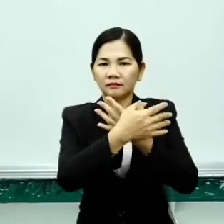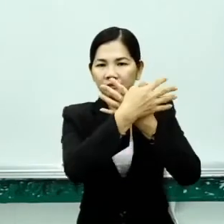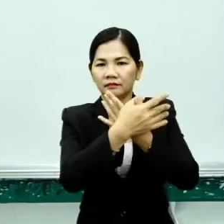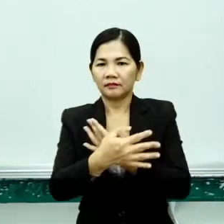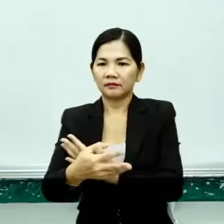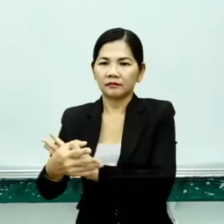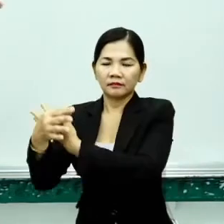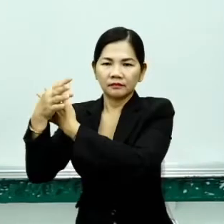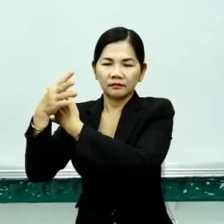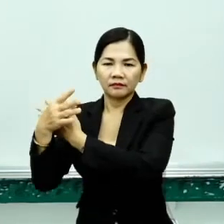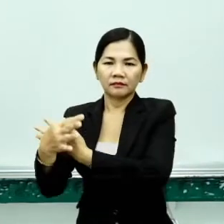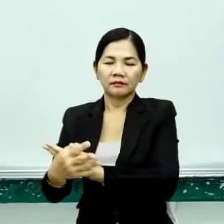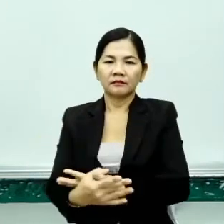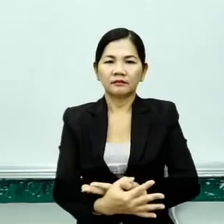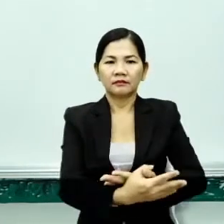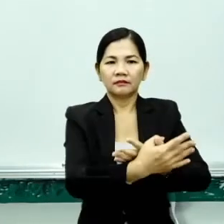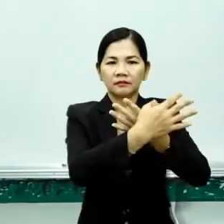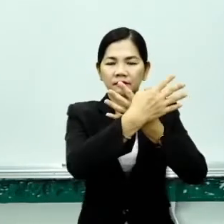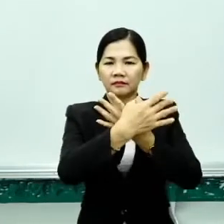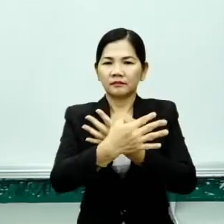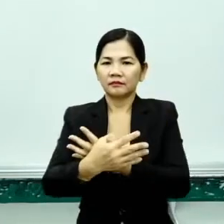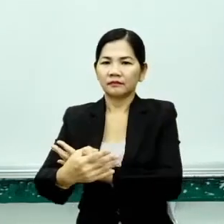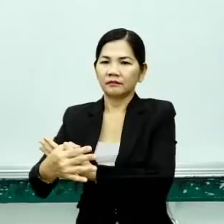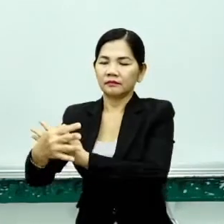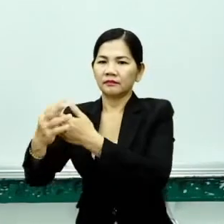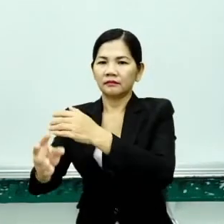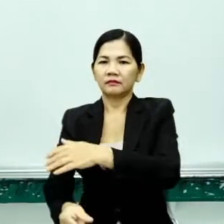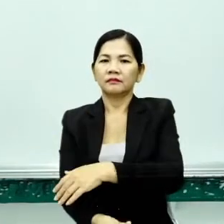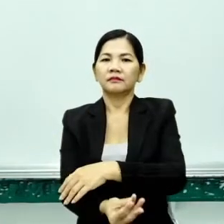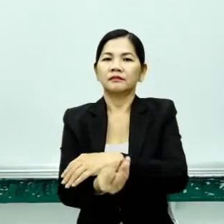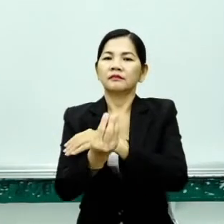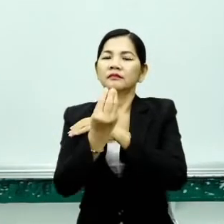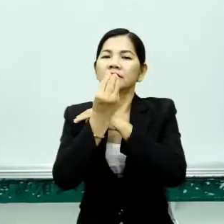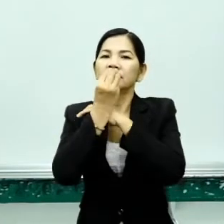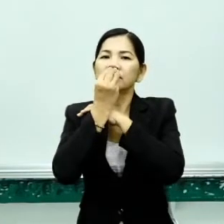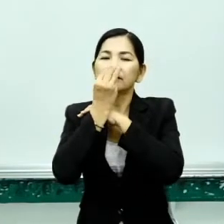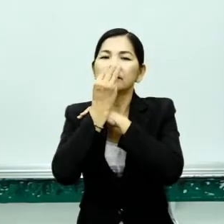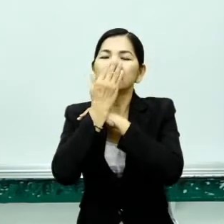hình hà sâm đầu tơ rôm krem ca